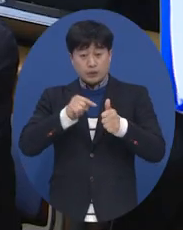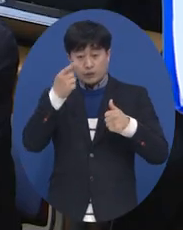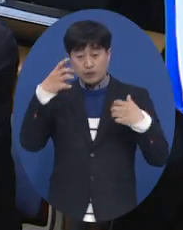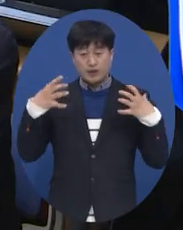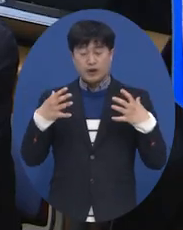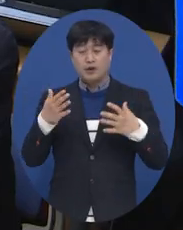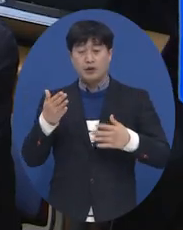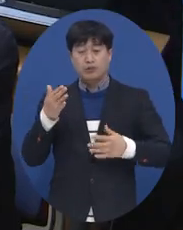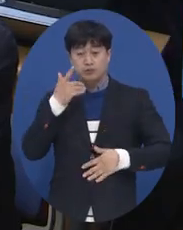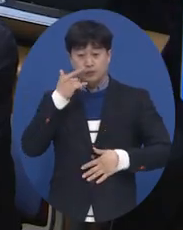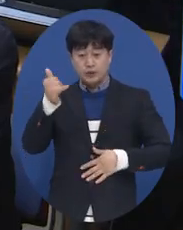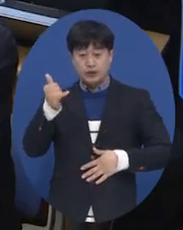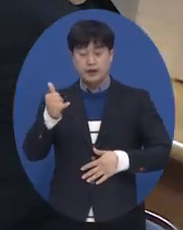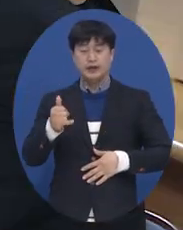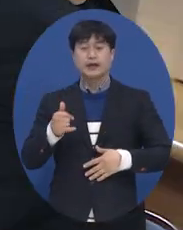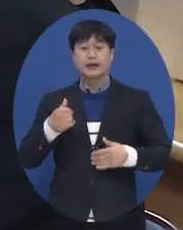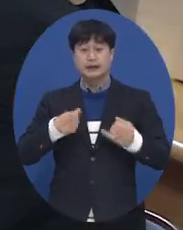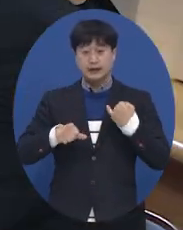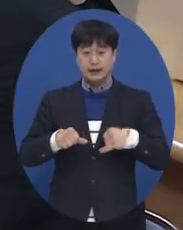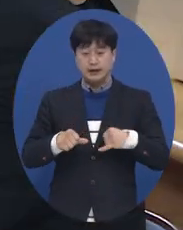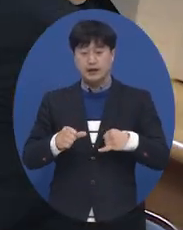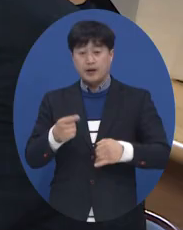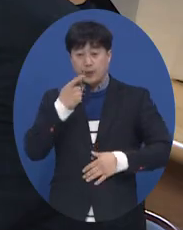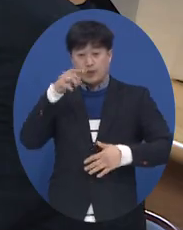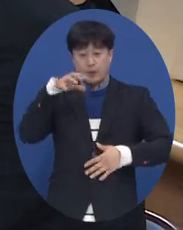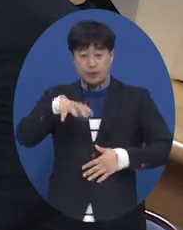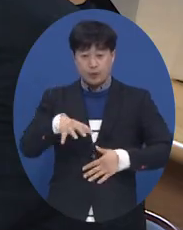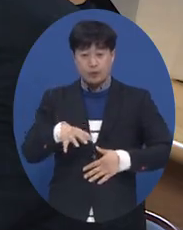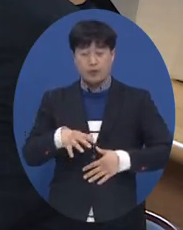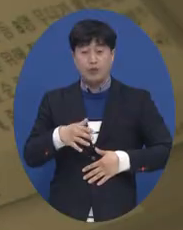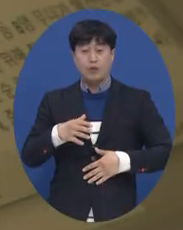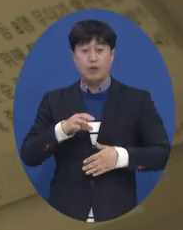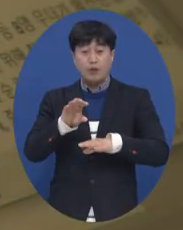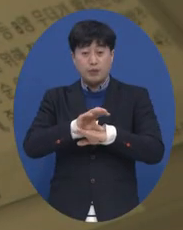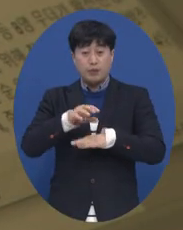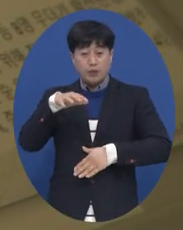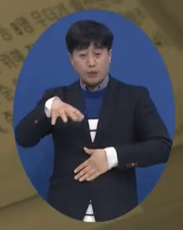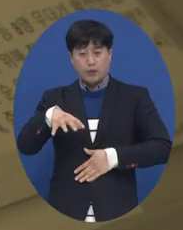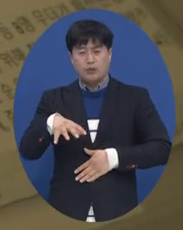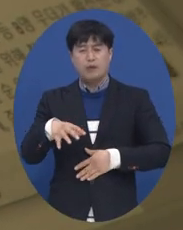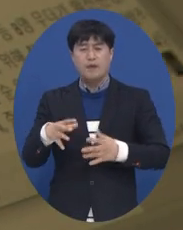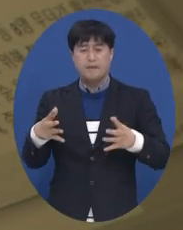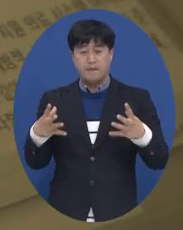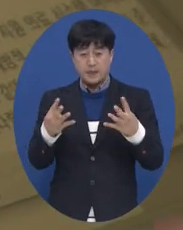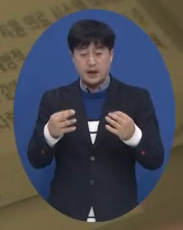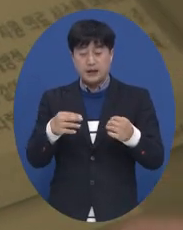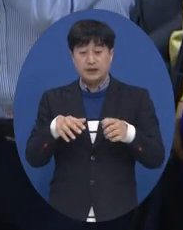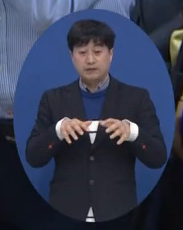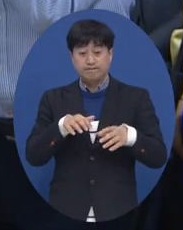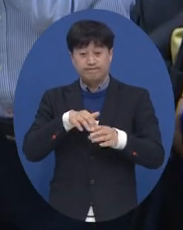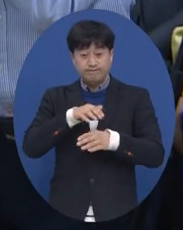도화도 교육청은 학부모들에게 자녀가 학원이나 PC방, 독서실 등 다중이용시설 이용을 자제할 수